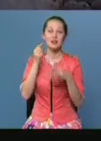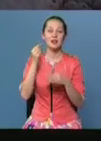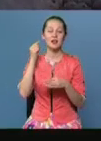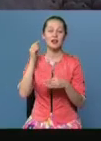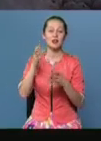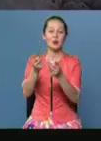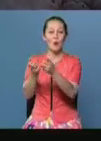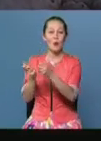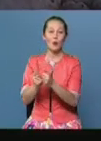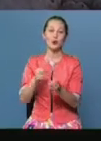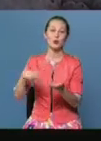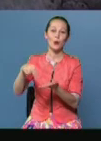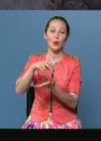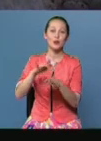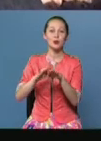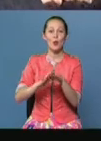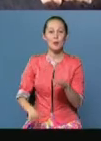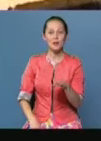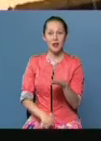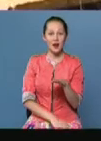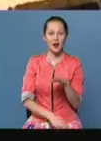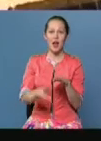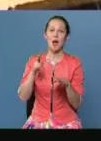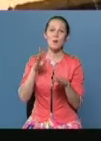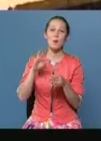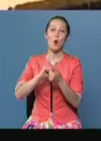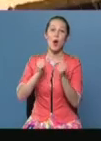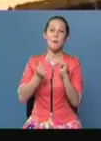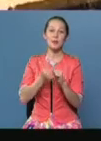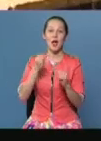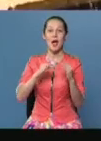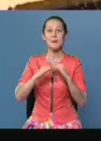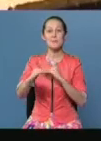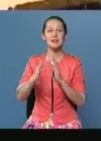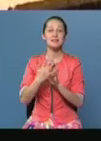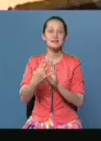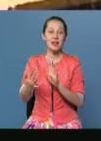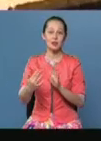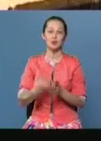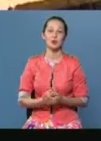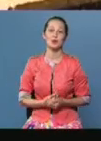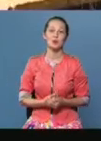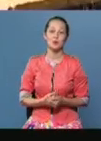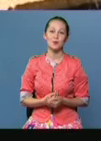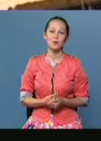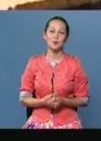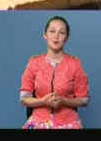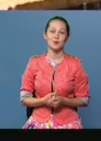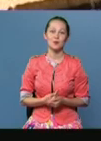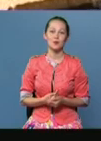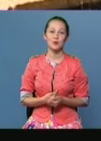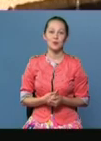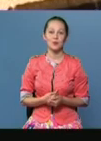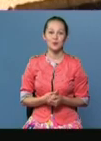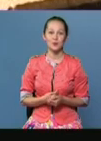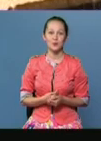деревья и голыми ногами ходят по камням и сену. Вода хорошая, теплая. Даже чуть-чуть